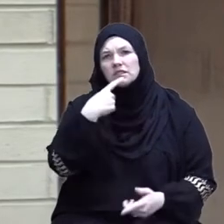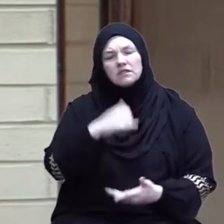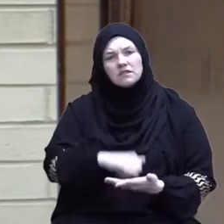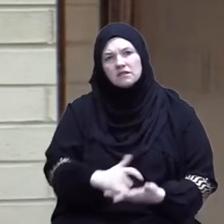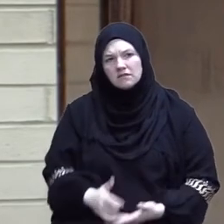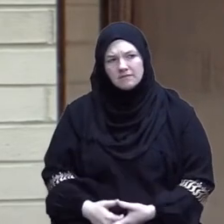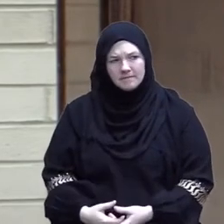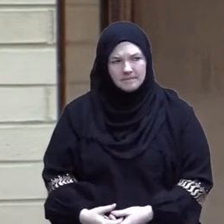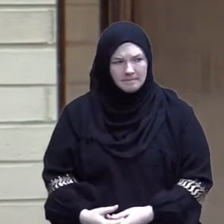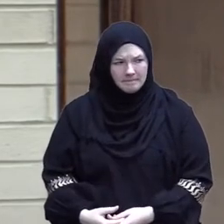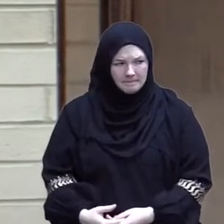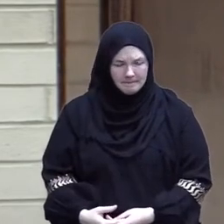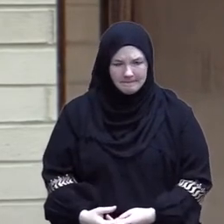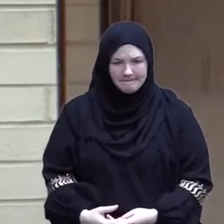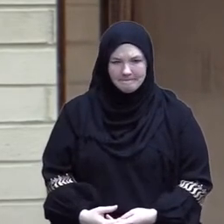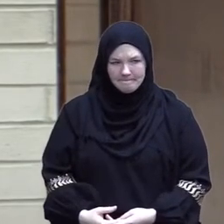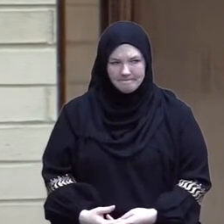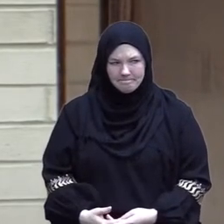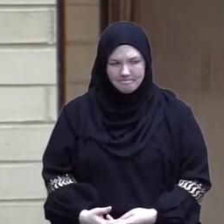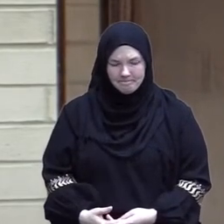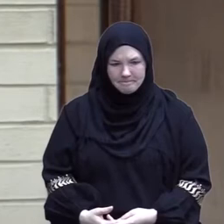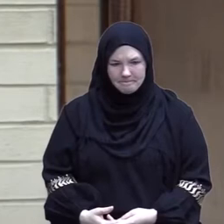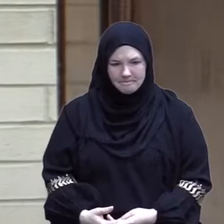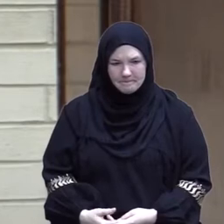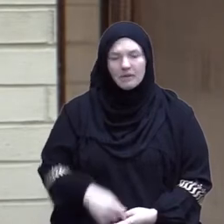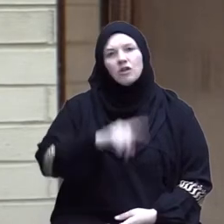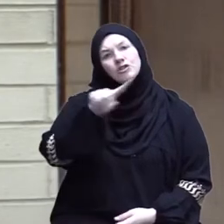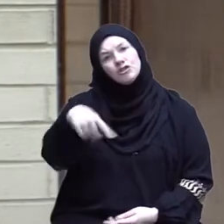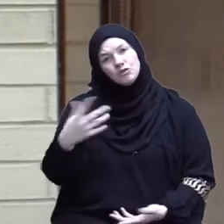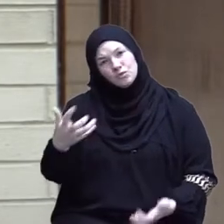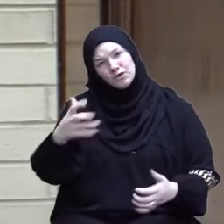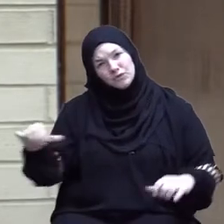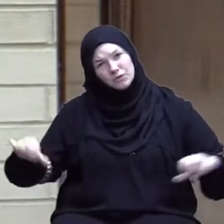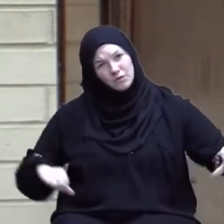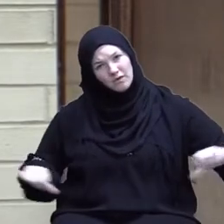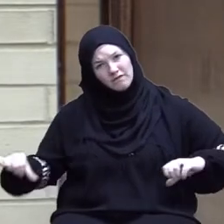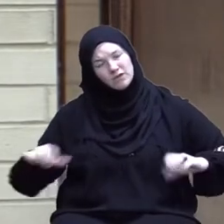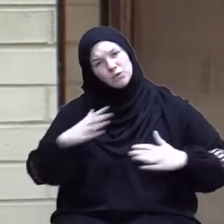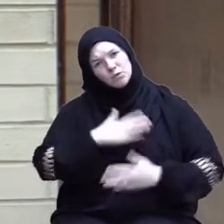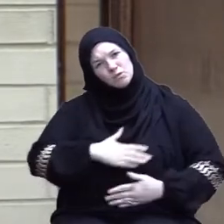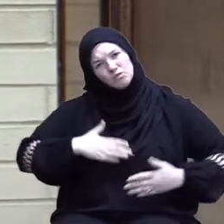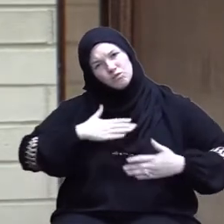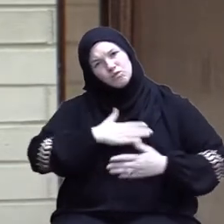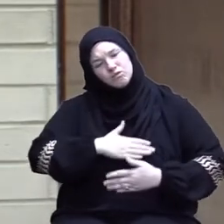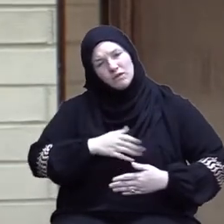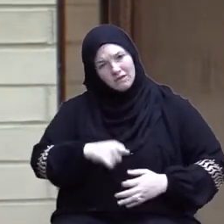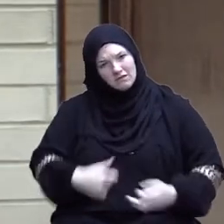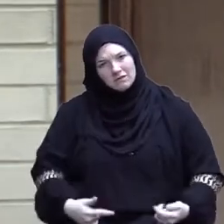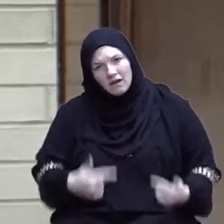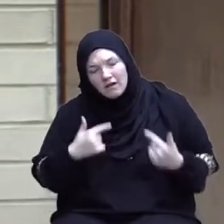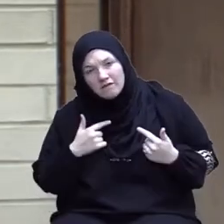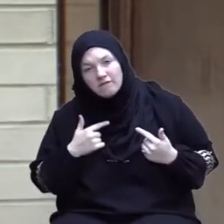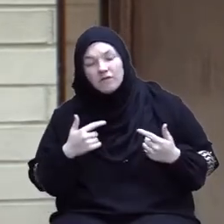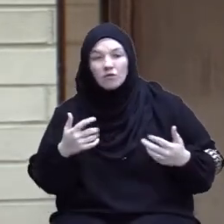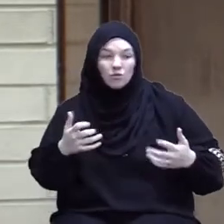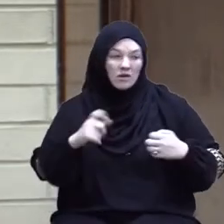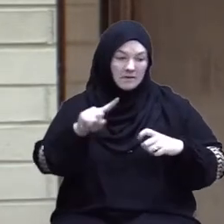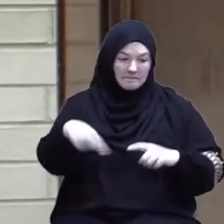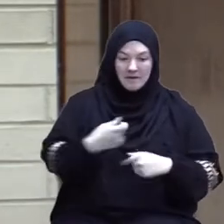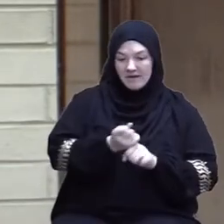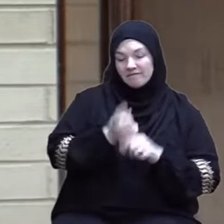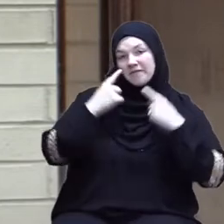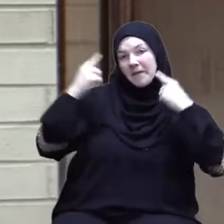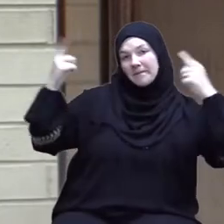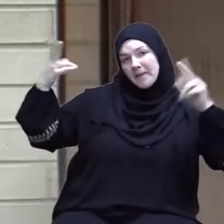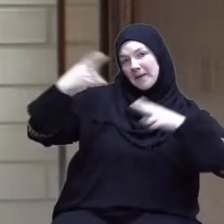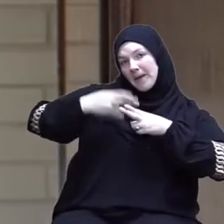تَبْتَغُونَ عَرَضَ الْحَيَاةِ الدُّنْيَا. Do you just want to show off and enjoy the pleasure of this life? You want to just make a name